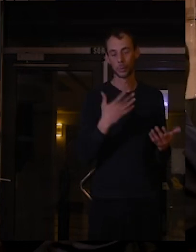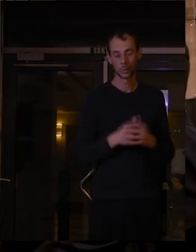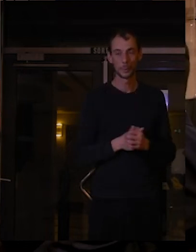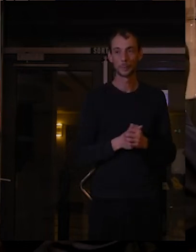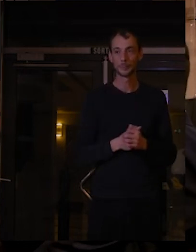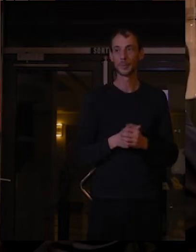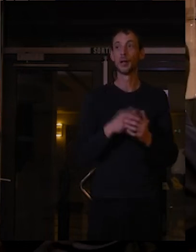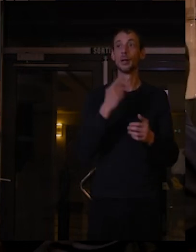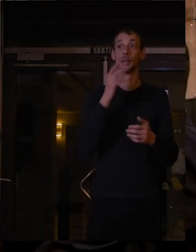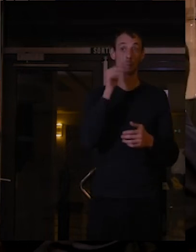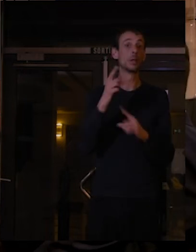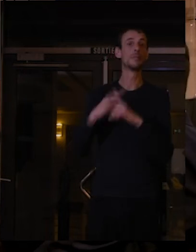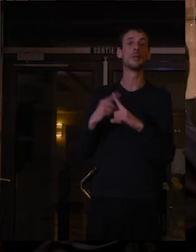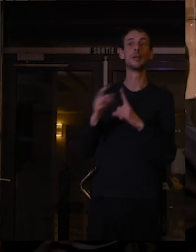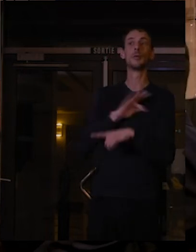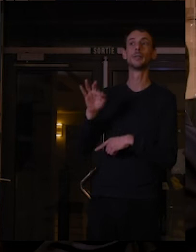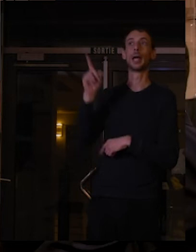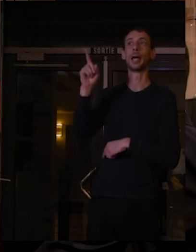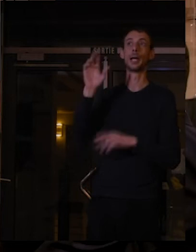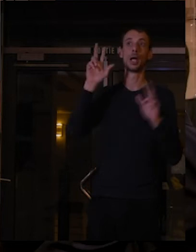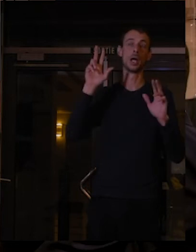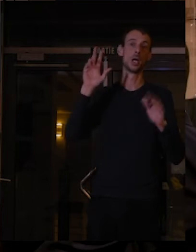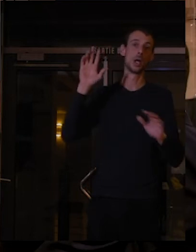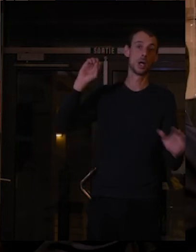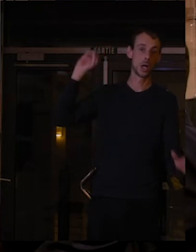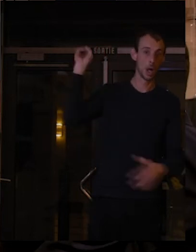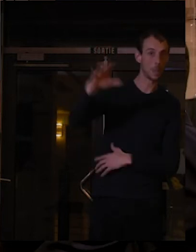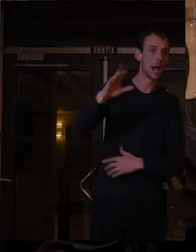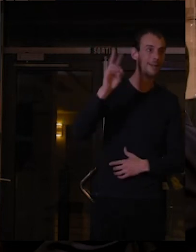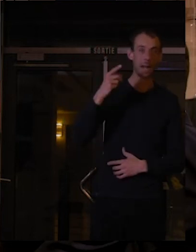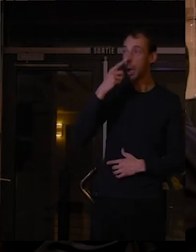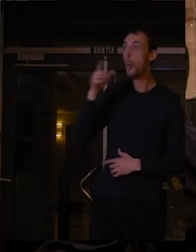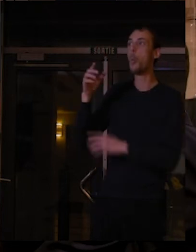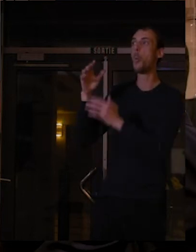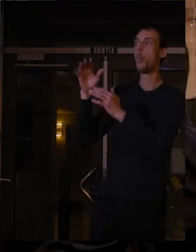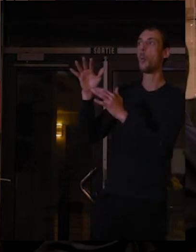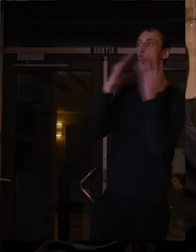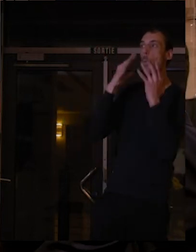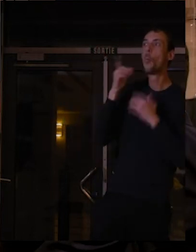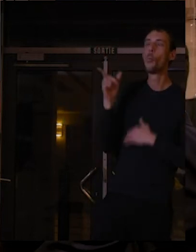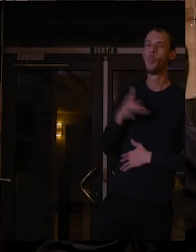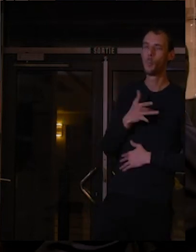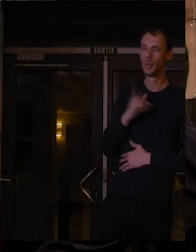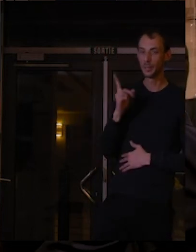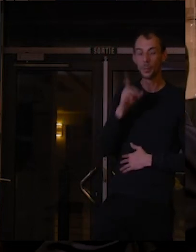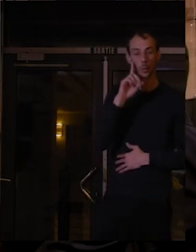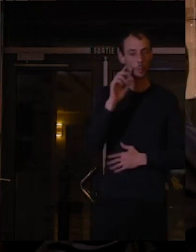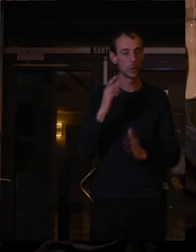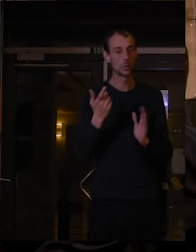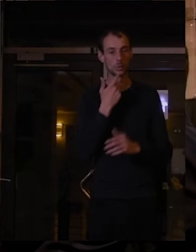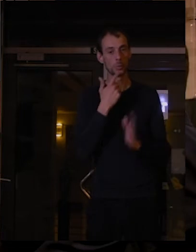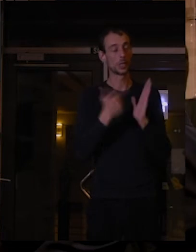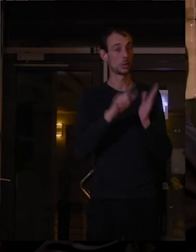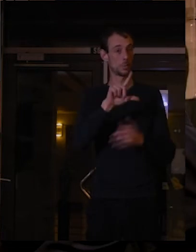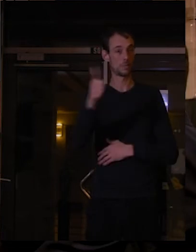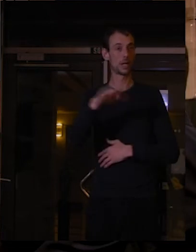handball est vraiment très inspirante et mérite qu'on la suive, puisque depuis 2021, il y a une vraie